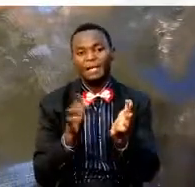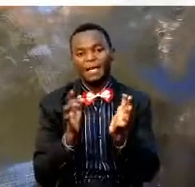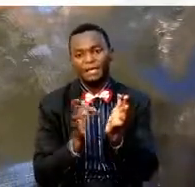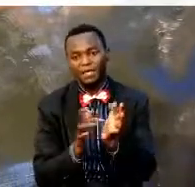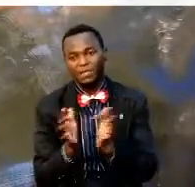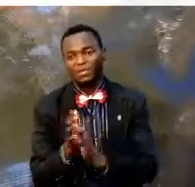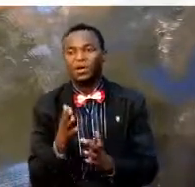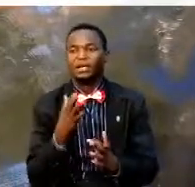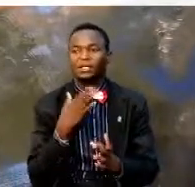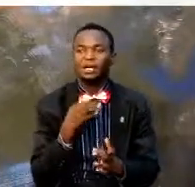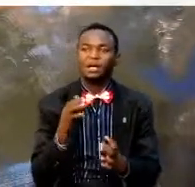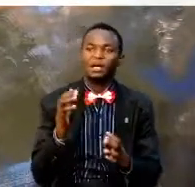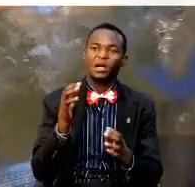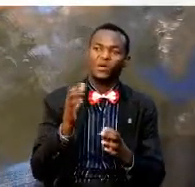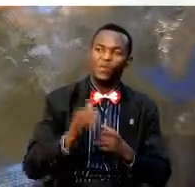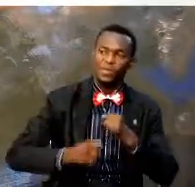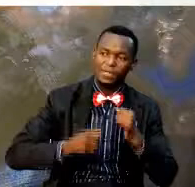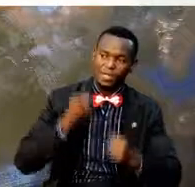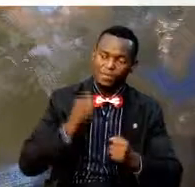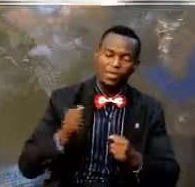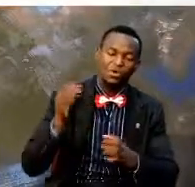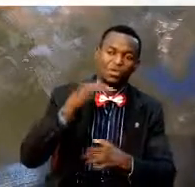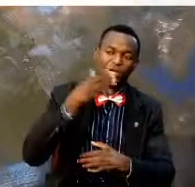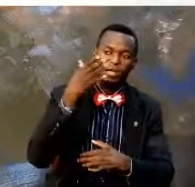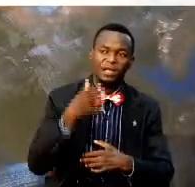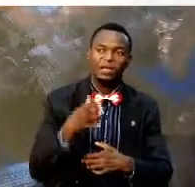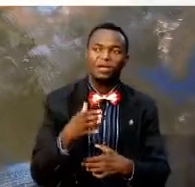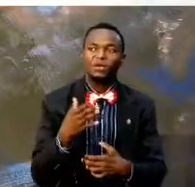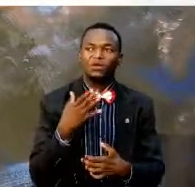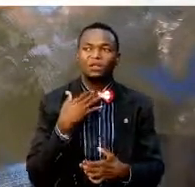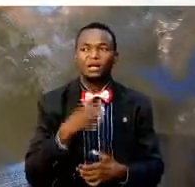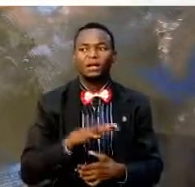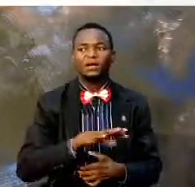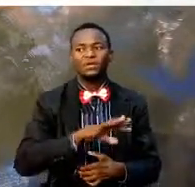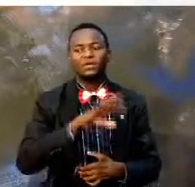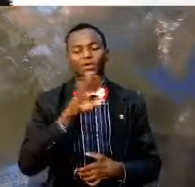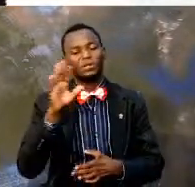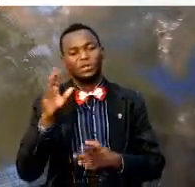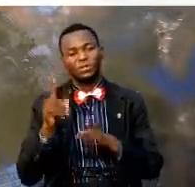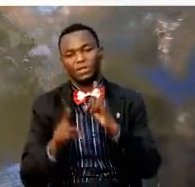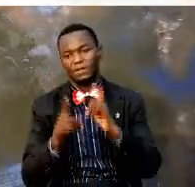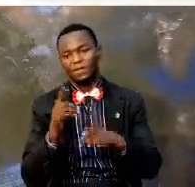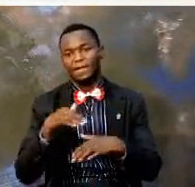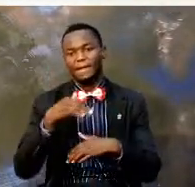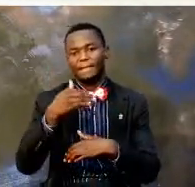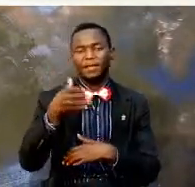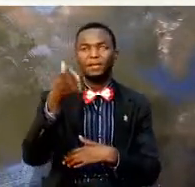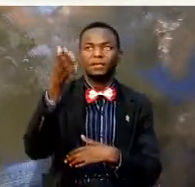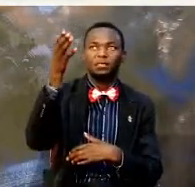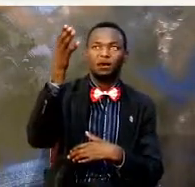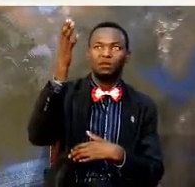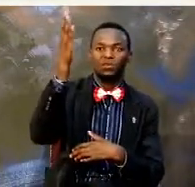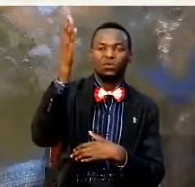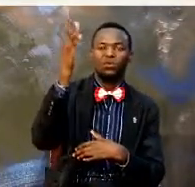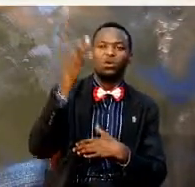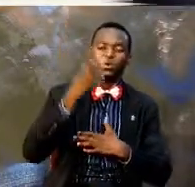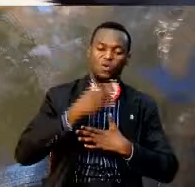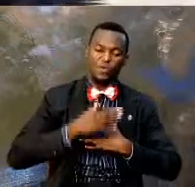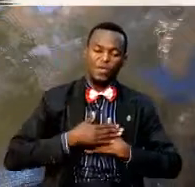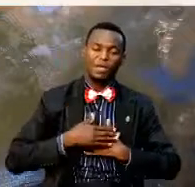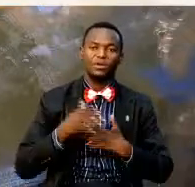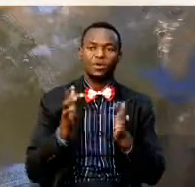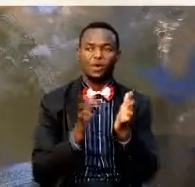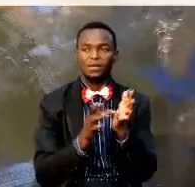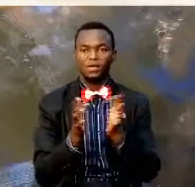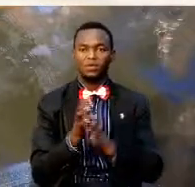anataka. Chukua mbio jioni ya leo, wapiga mbio wote, tembeeni mbele za Bwana. Upendo wa Yesu atubidisha,